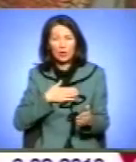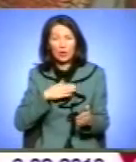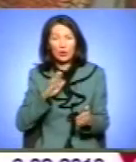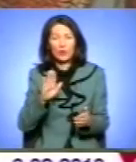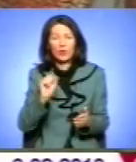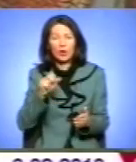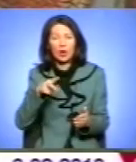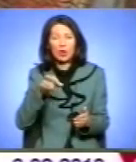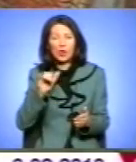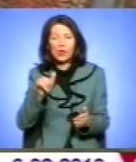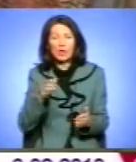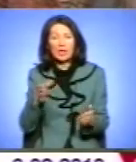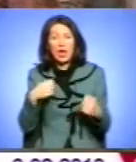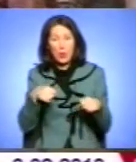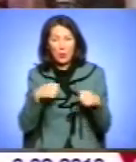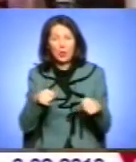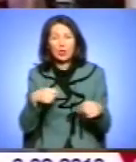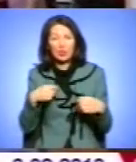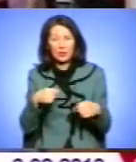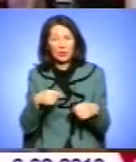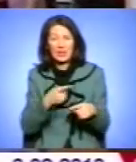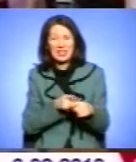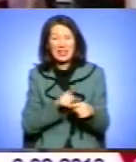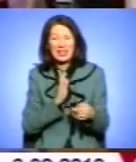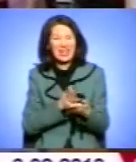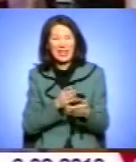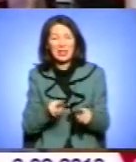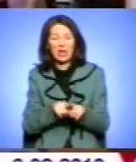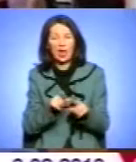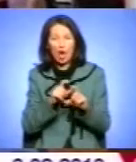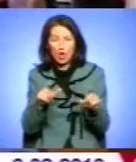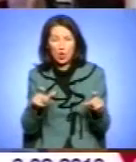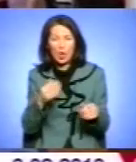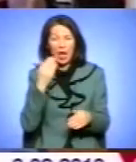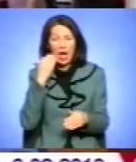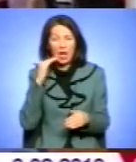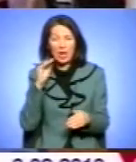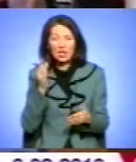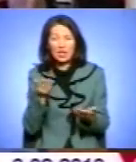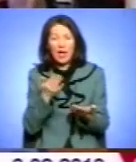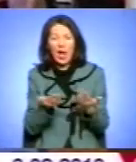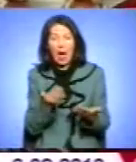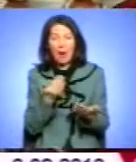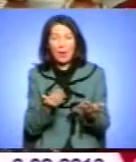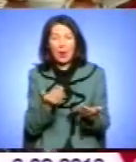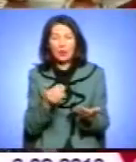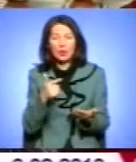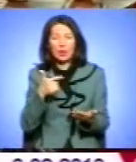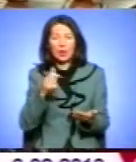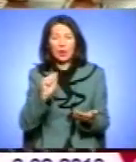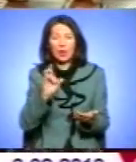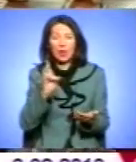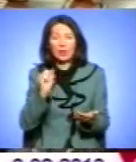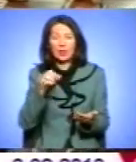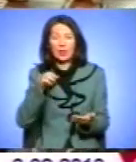де на продаж продаються. То не є така школа. Ото краще, де, мабуть, там Ганя Ткачик викладає